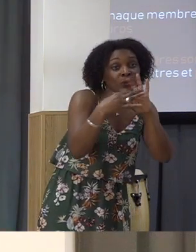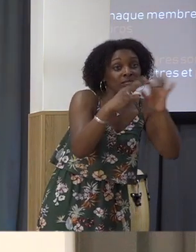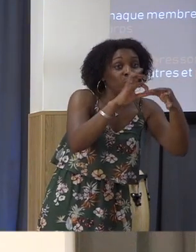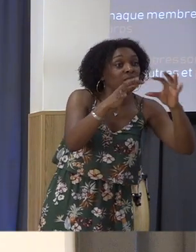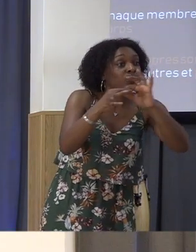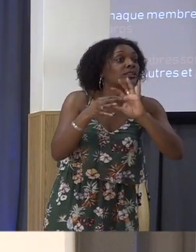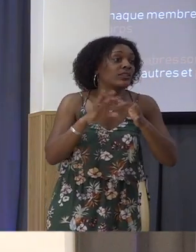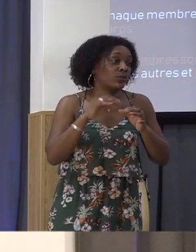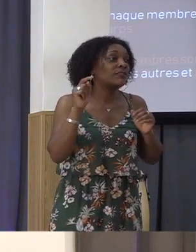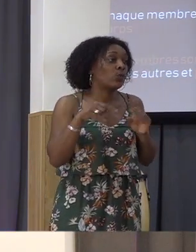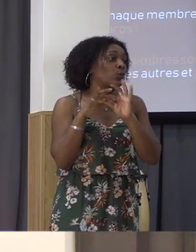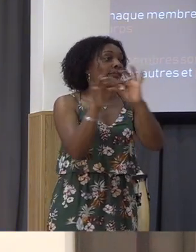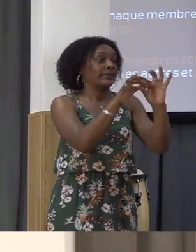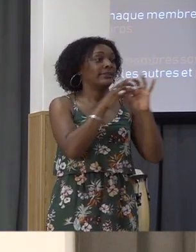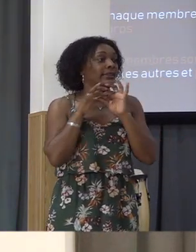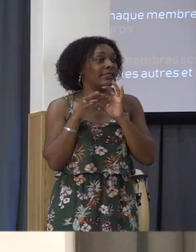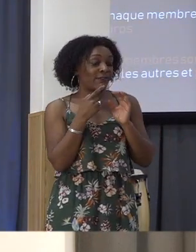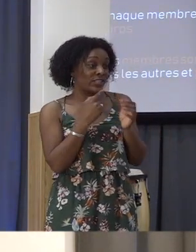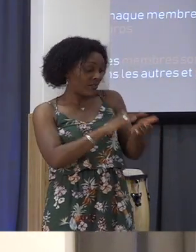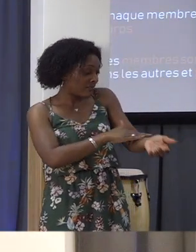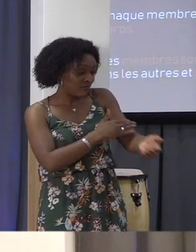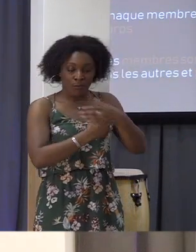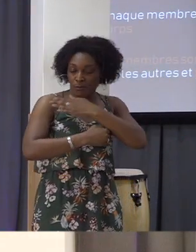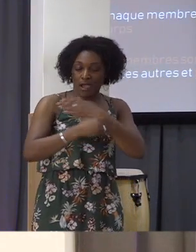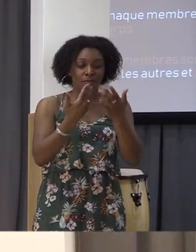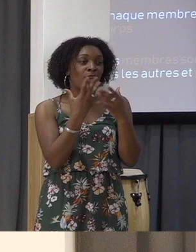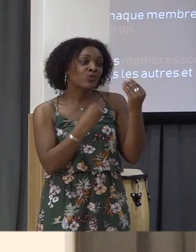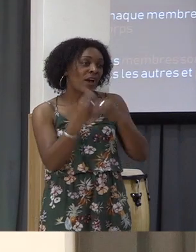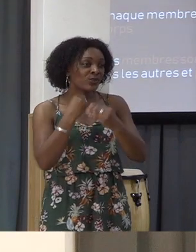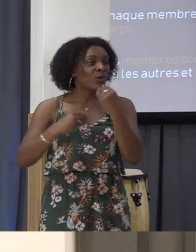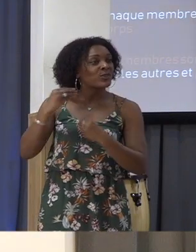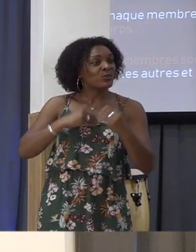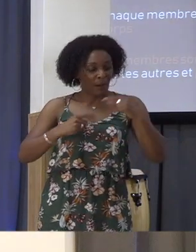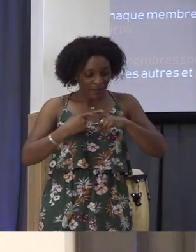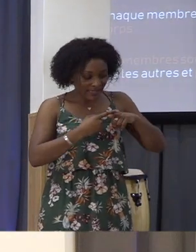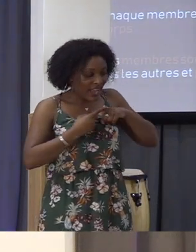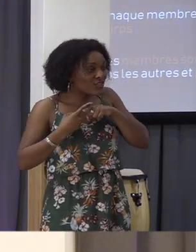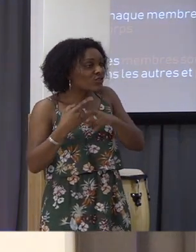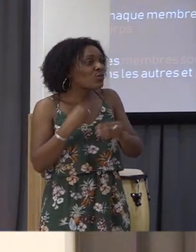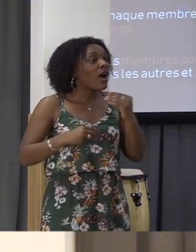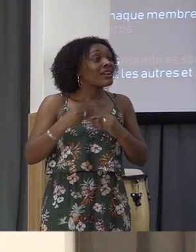Les membres sont unis, ils prennent soin les uns des autres, ils se partagent les souffrances, mais